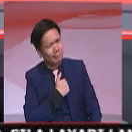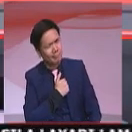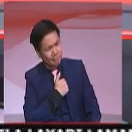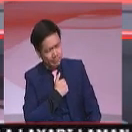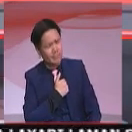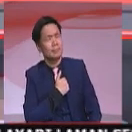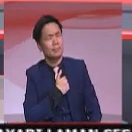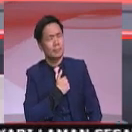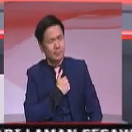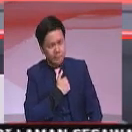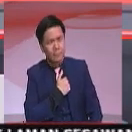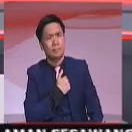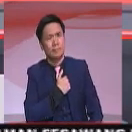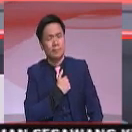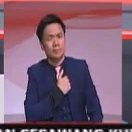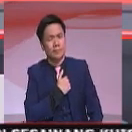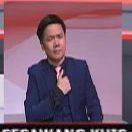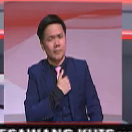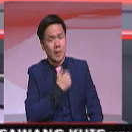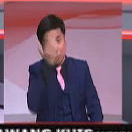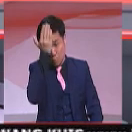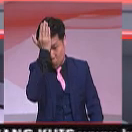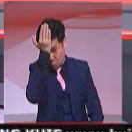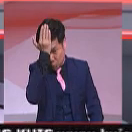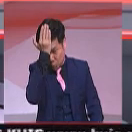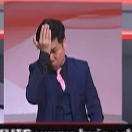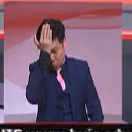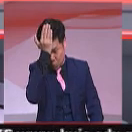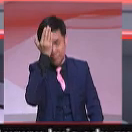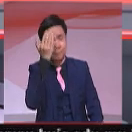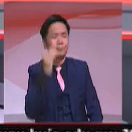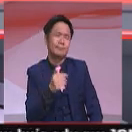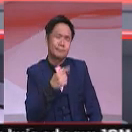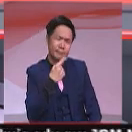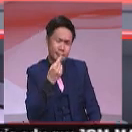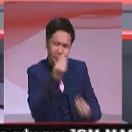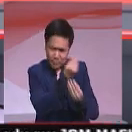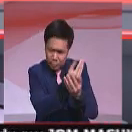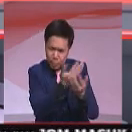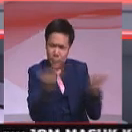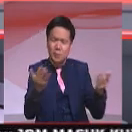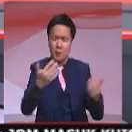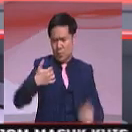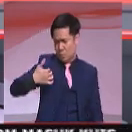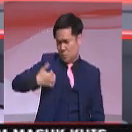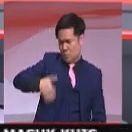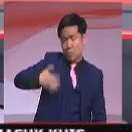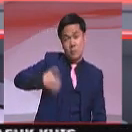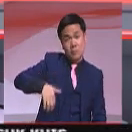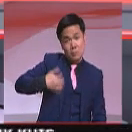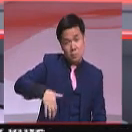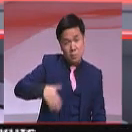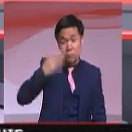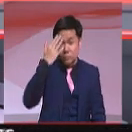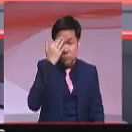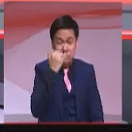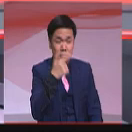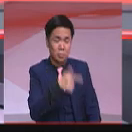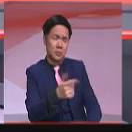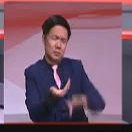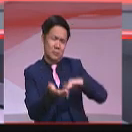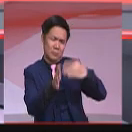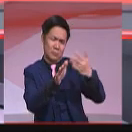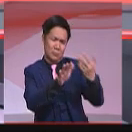binal stroke al-musthafa bila Syahrini almarhum Sultan Haji Ahmad Shah terhadap seluruh Raya Argentina atas free The kematian